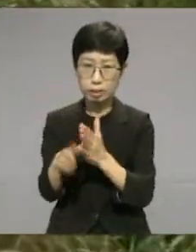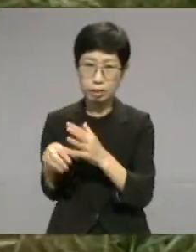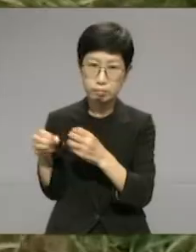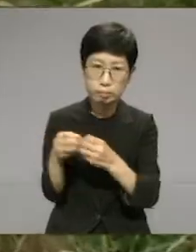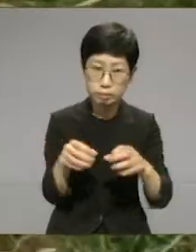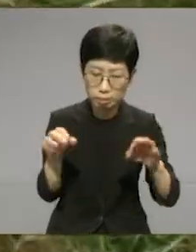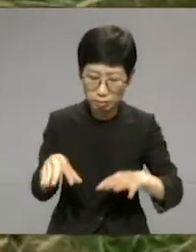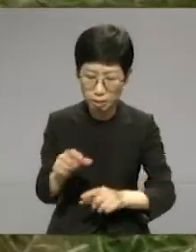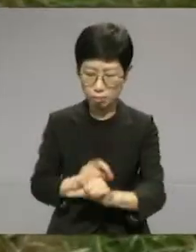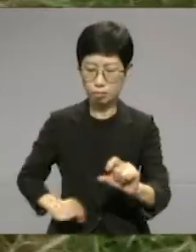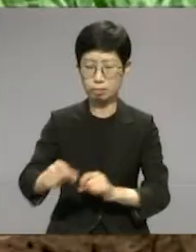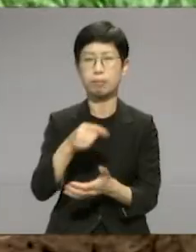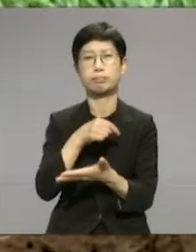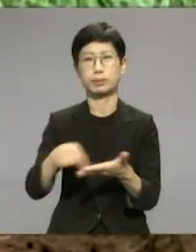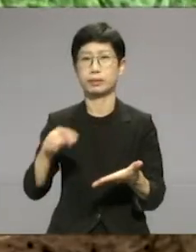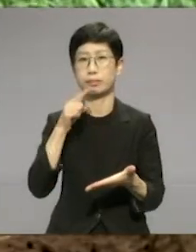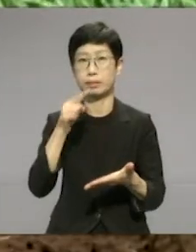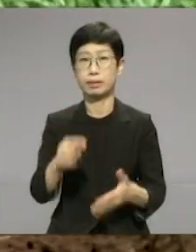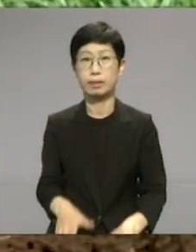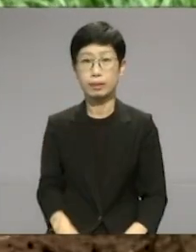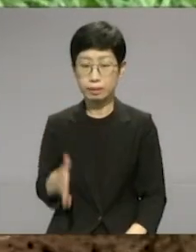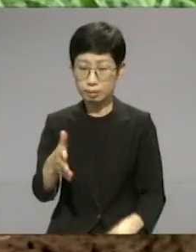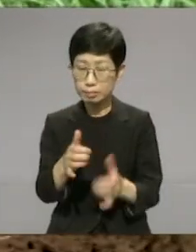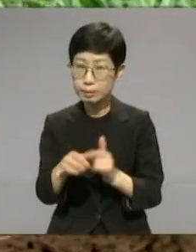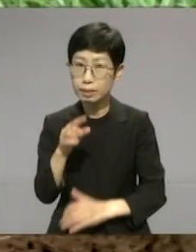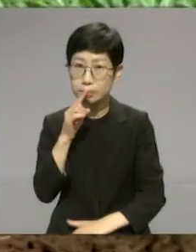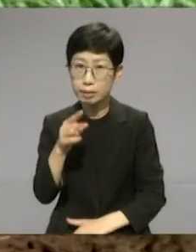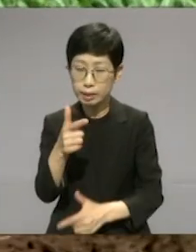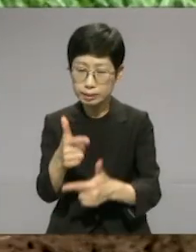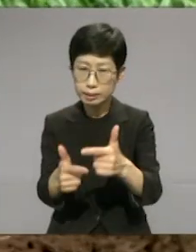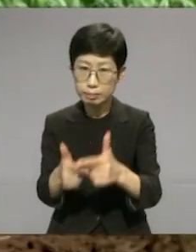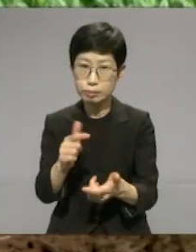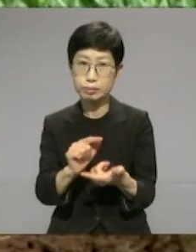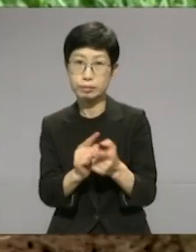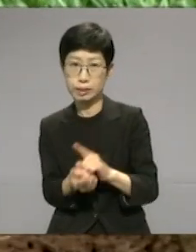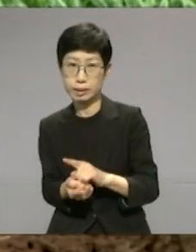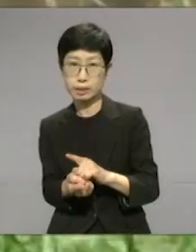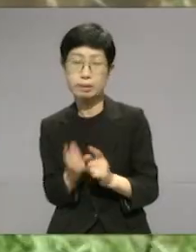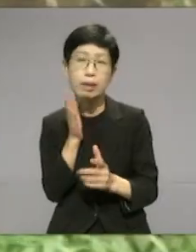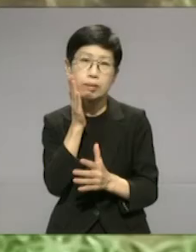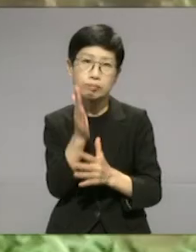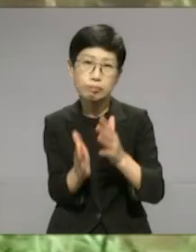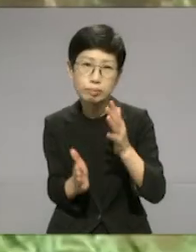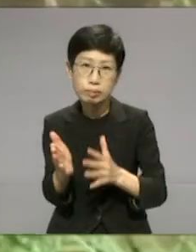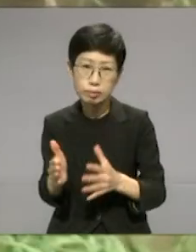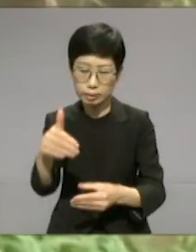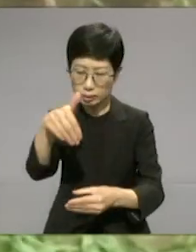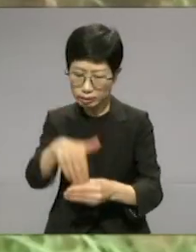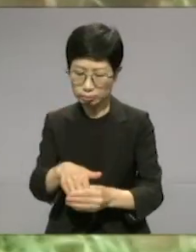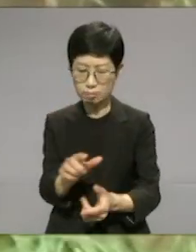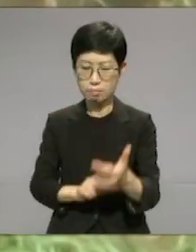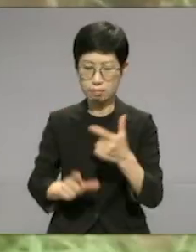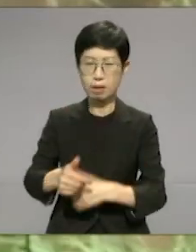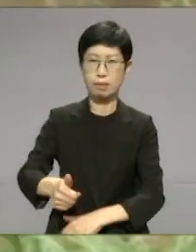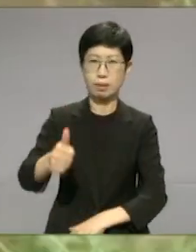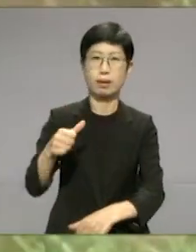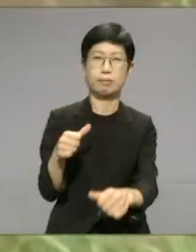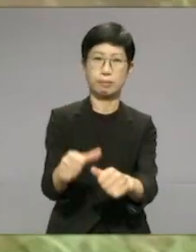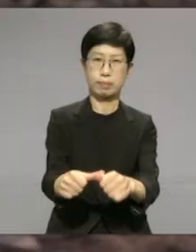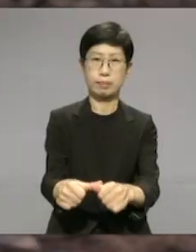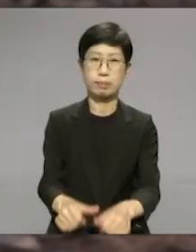뿐이라는 겁니다. 전문가들은 나무 대신 풀이나 농지 등 가연성이 낮은 식물을 심는 것이 낫다고